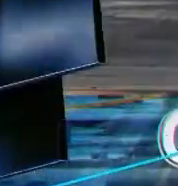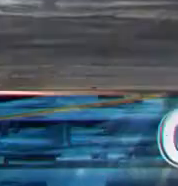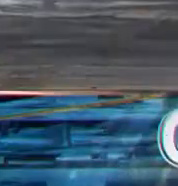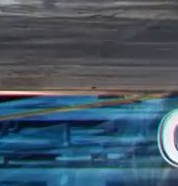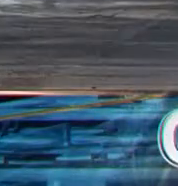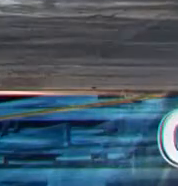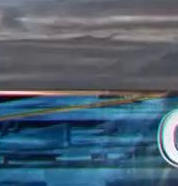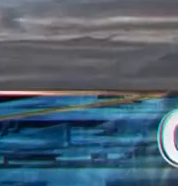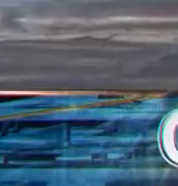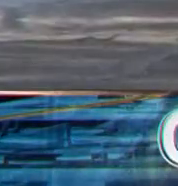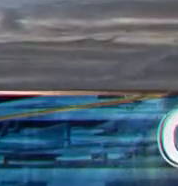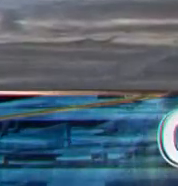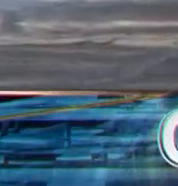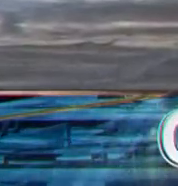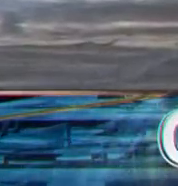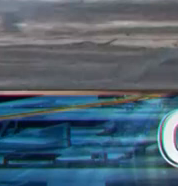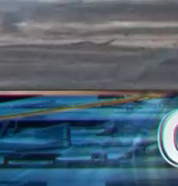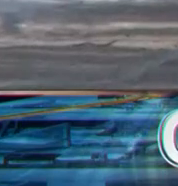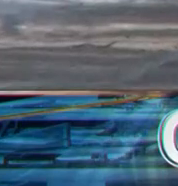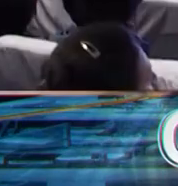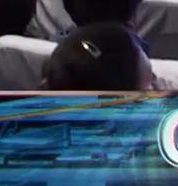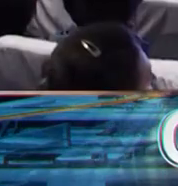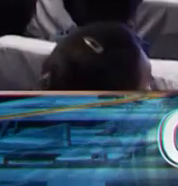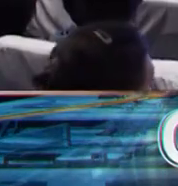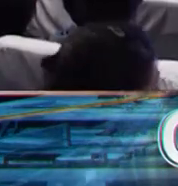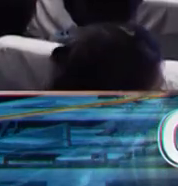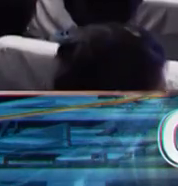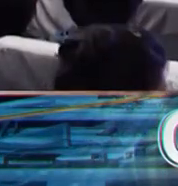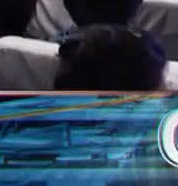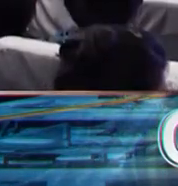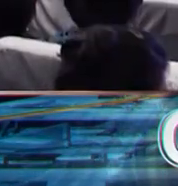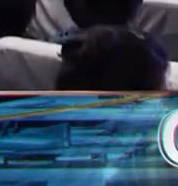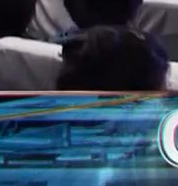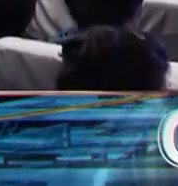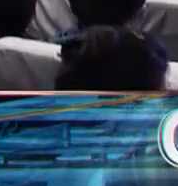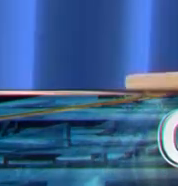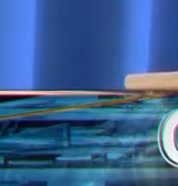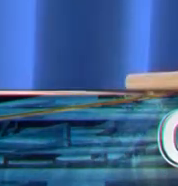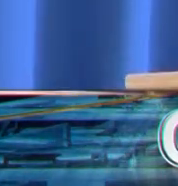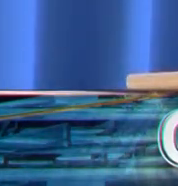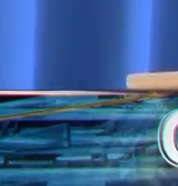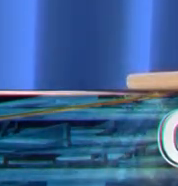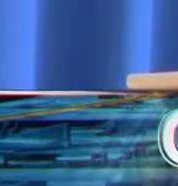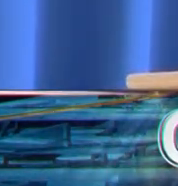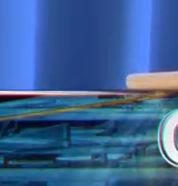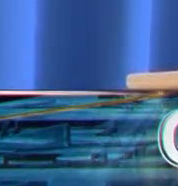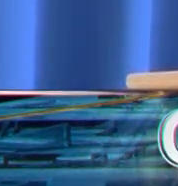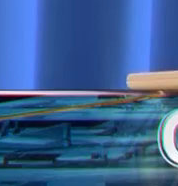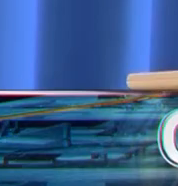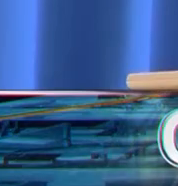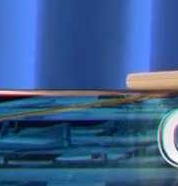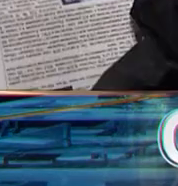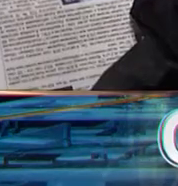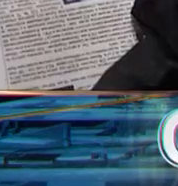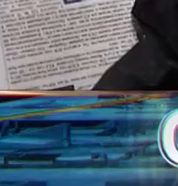Да будет газ! К голубому топливу подключат дома и предприятия города Уштубе и села Бастубе. Аким Каратальского района поделился